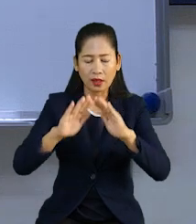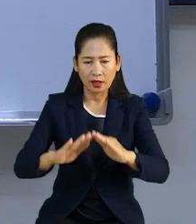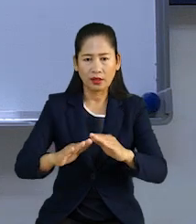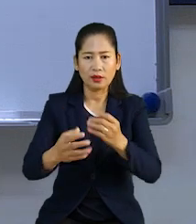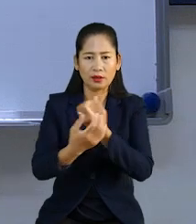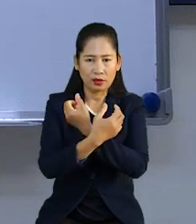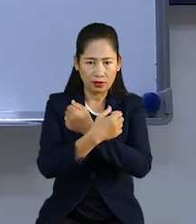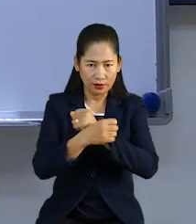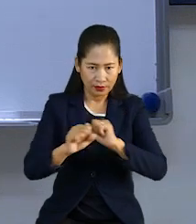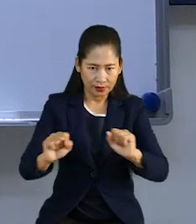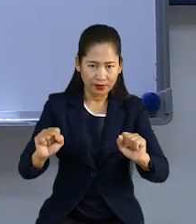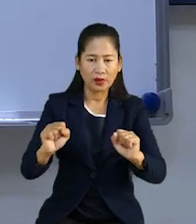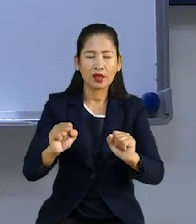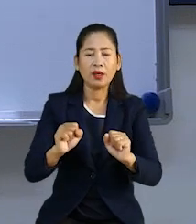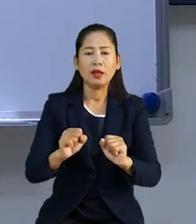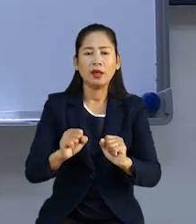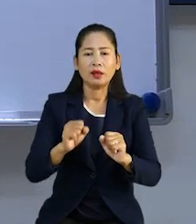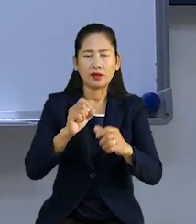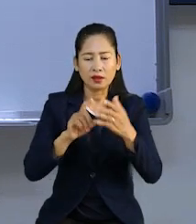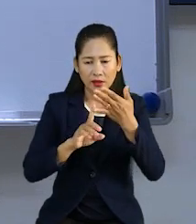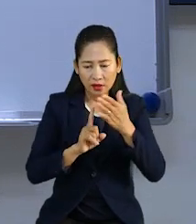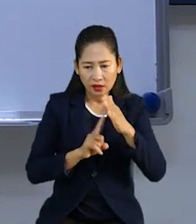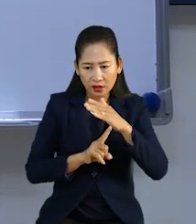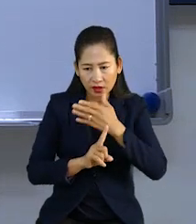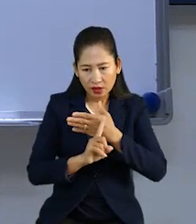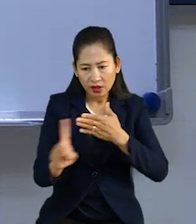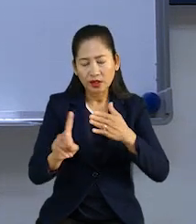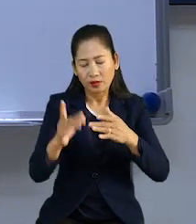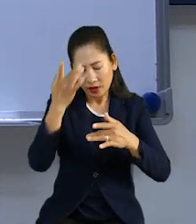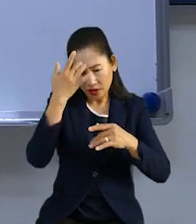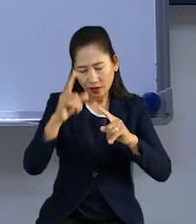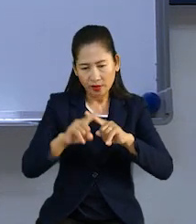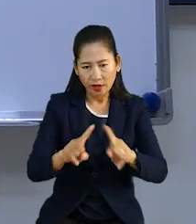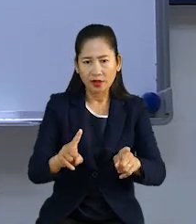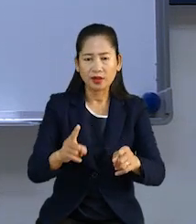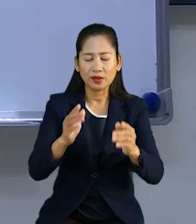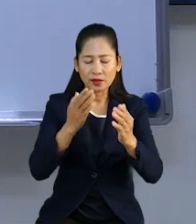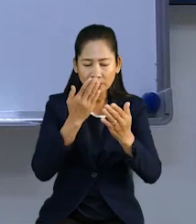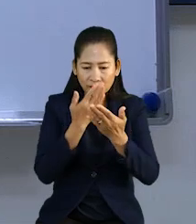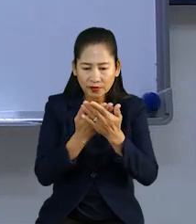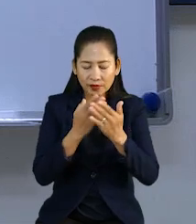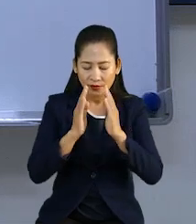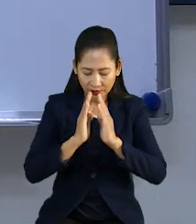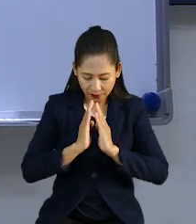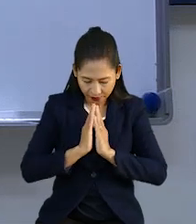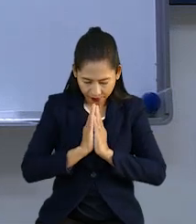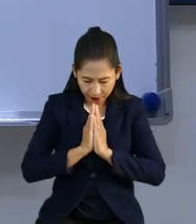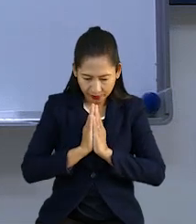bà cọp đòi sốc sổ bà tiếp. Kịch thuật phi chung ngư đồng cạn nia nia sâu ọc cùn.